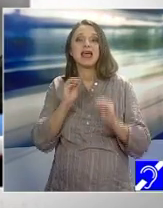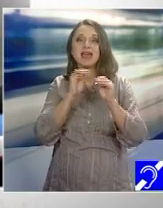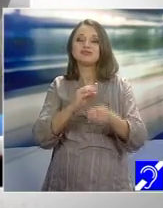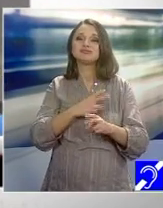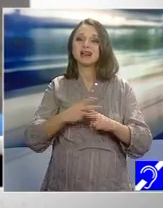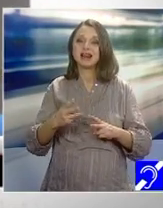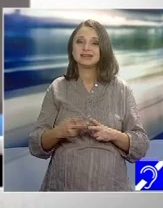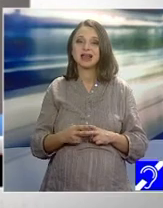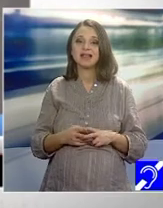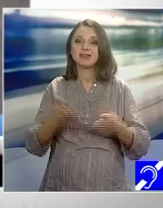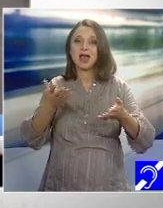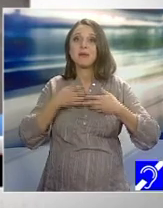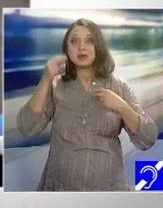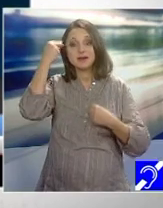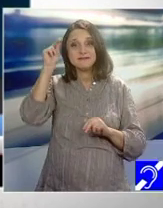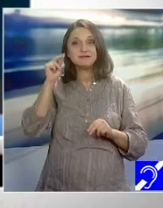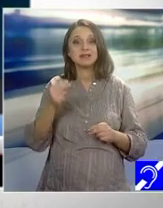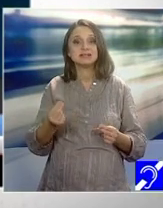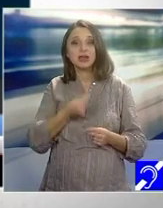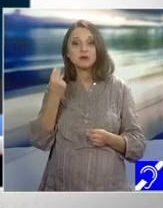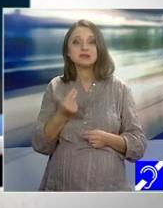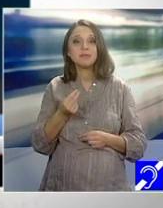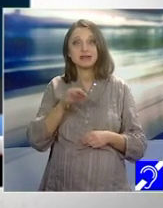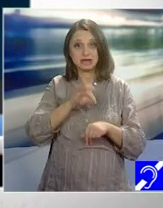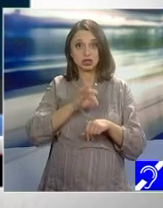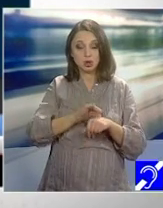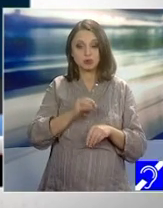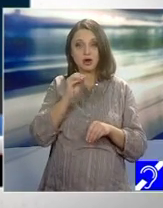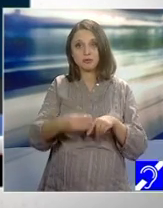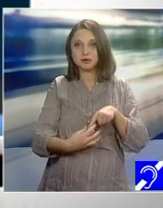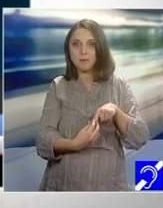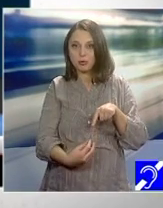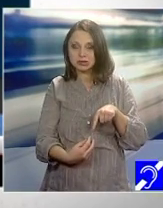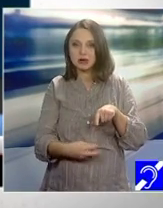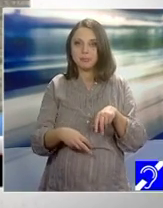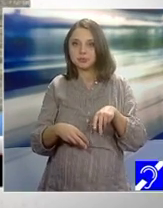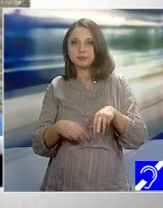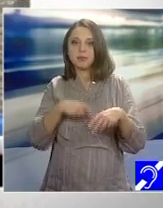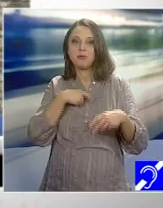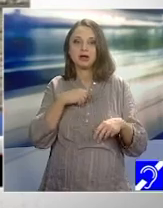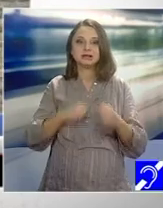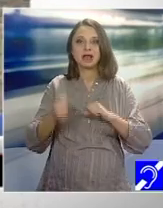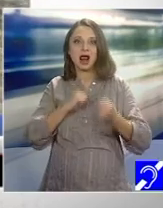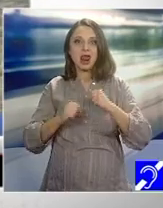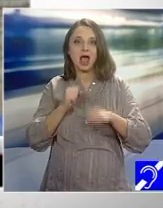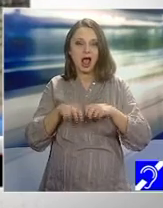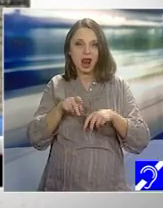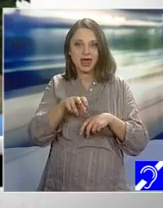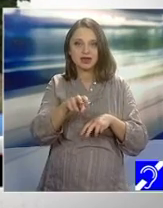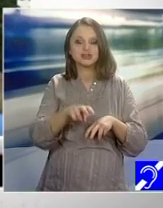basketbalista a primit o veste excelentă din partea medicilor. Aceștia i-au pus o proteză cu care să poată alerga. Imediat, tânăra și-a